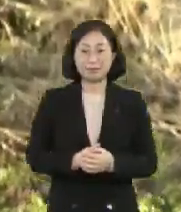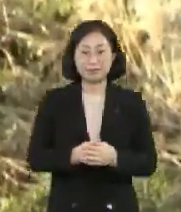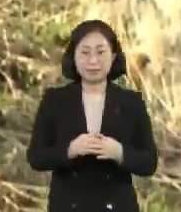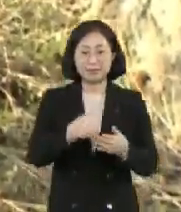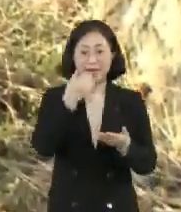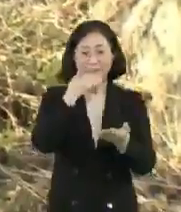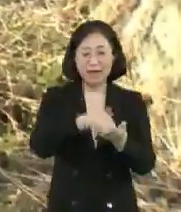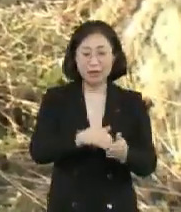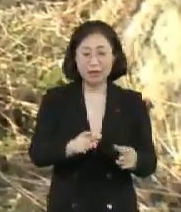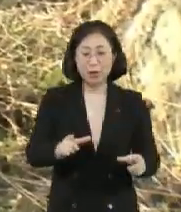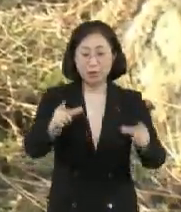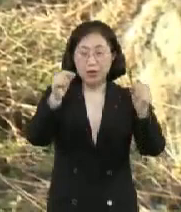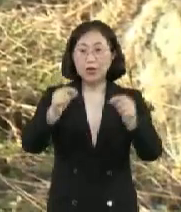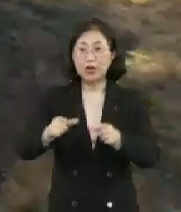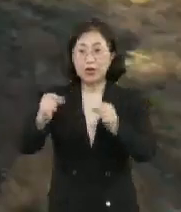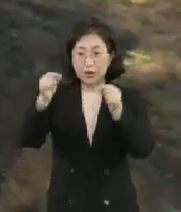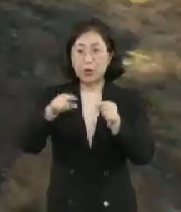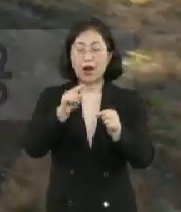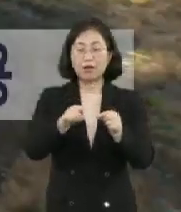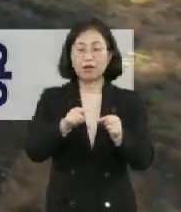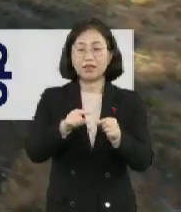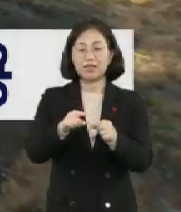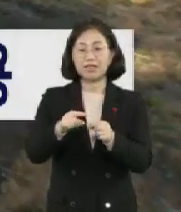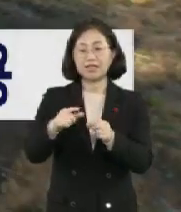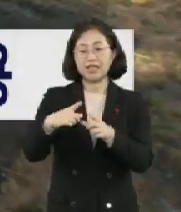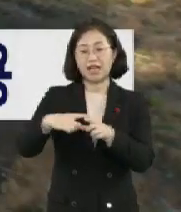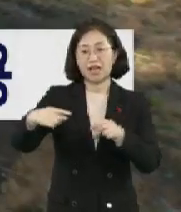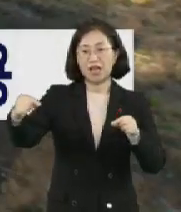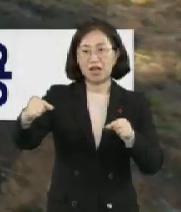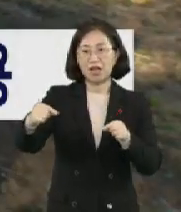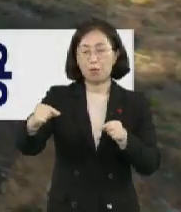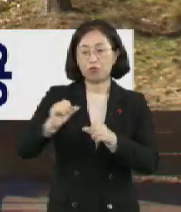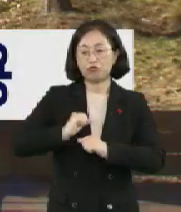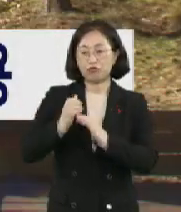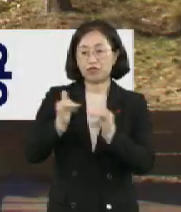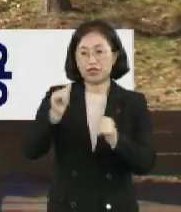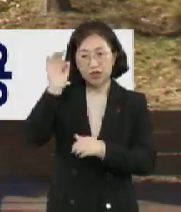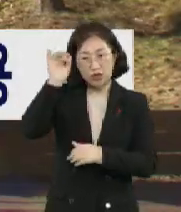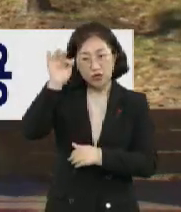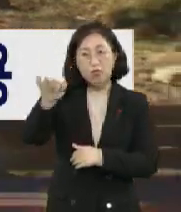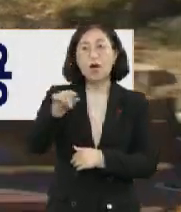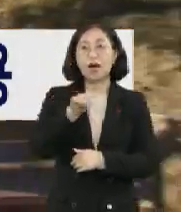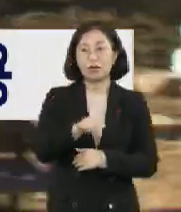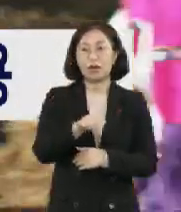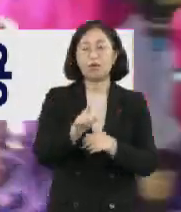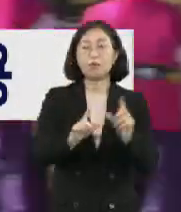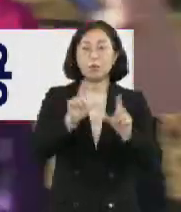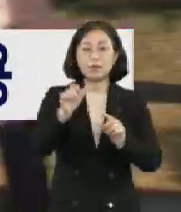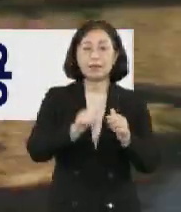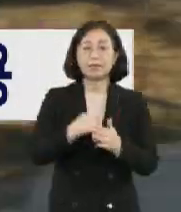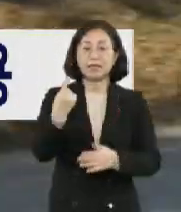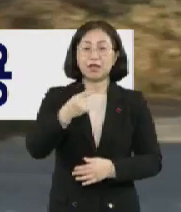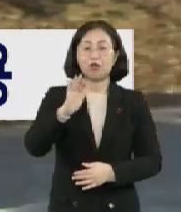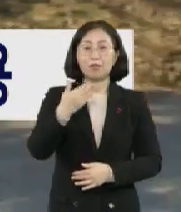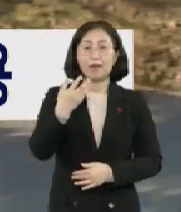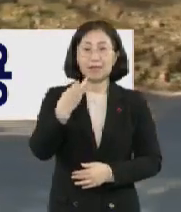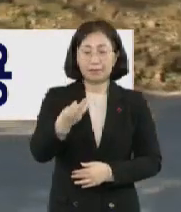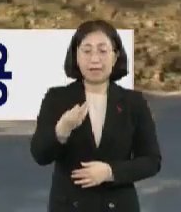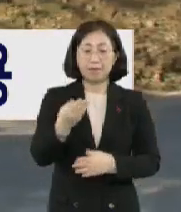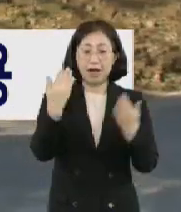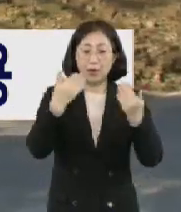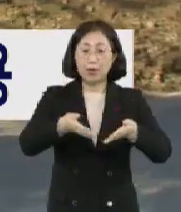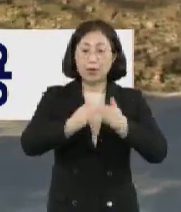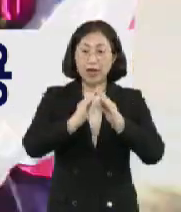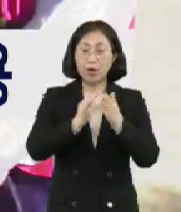끝이 표죽한 형태인 이 비석은 일본 전몰군인을 추모하던 전통 양식입니다. 지난 1913년 개교 이래